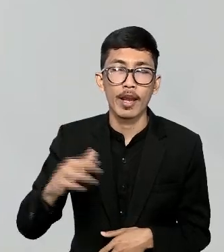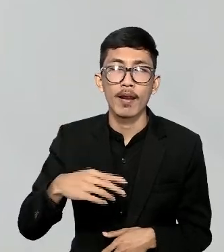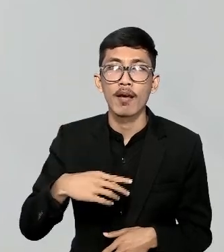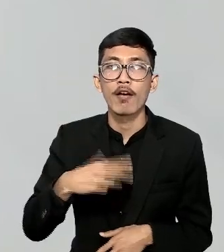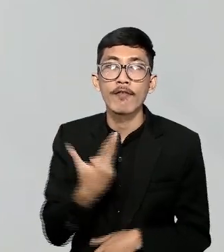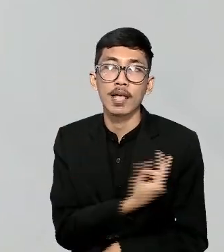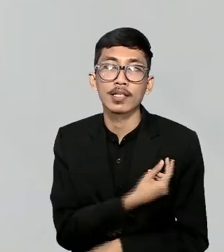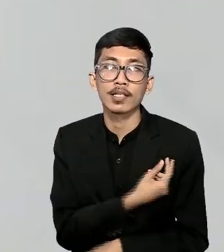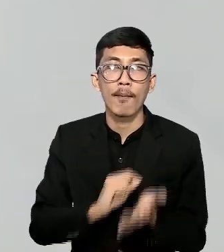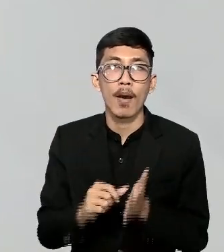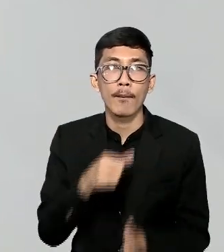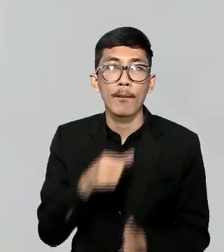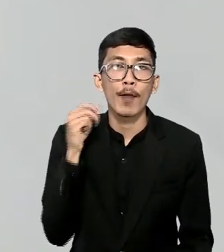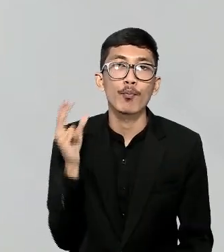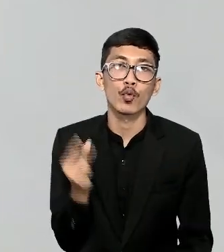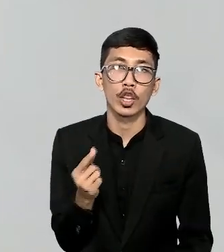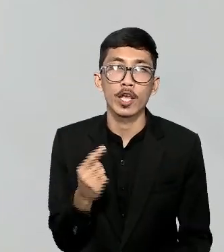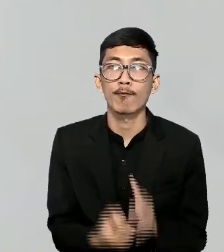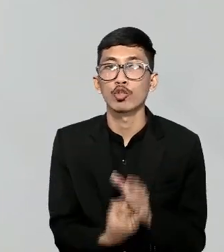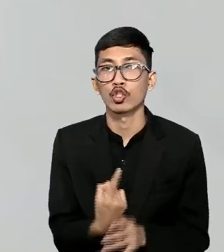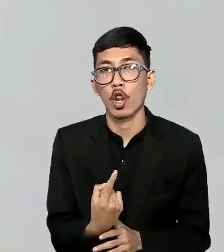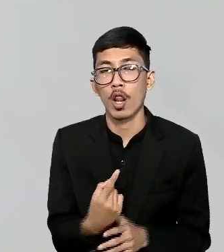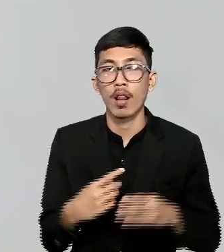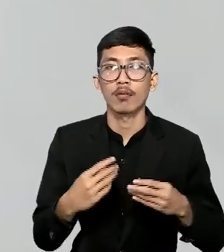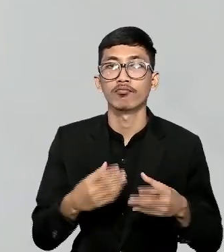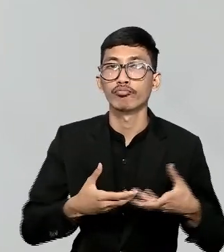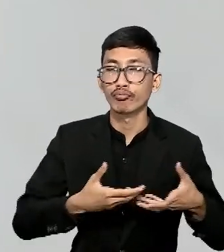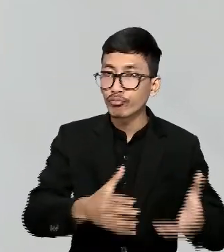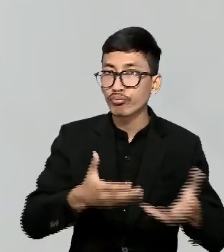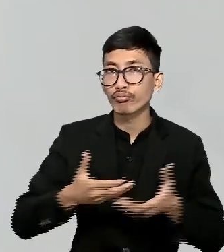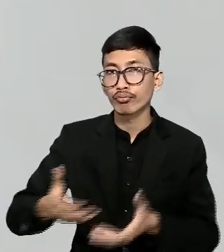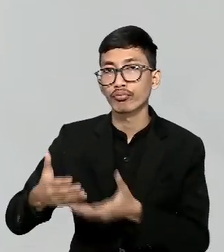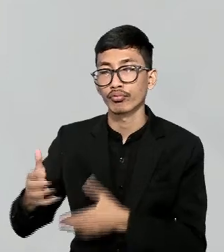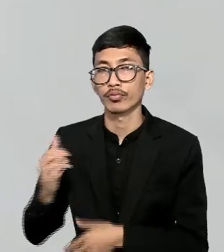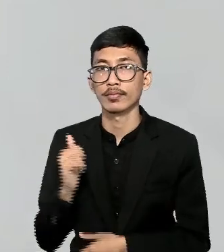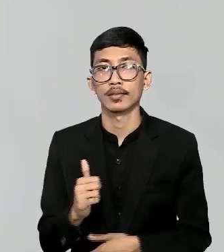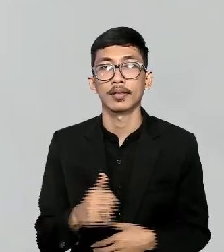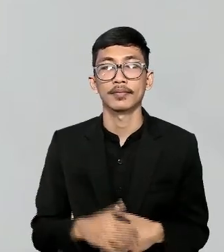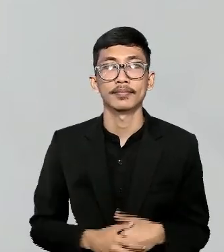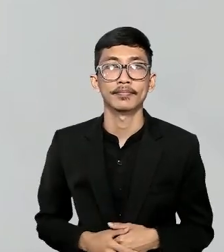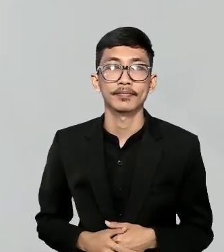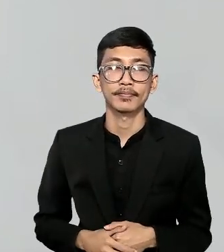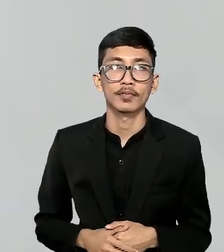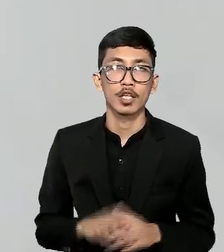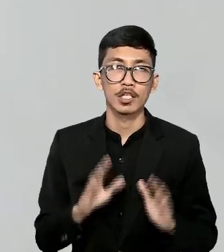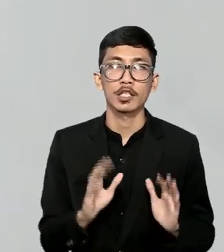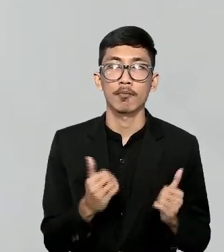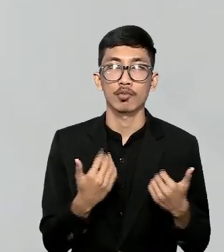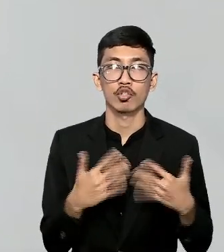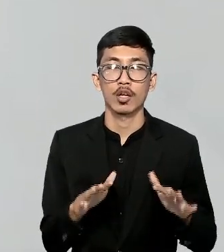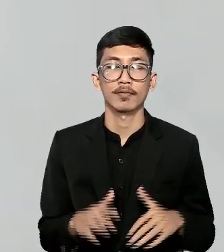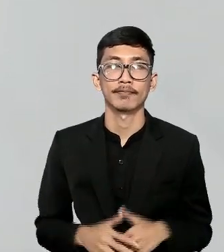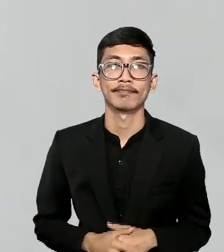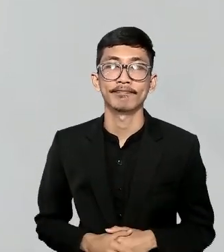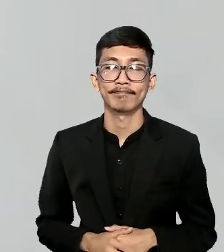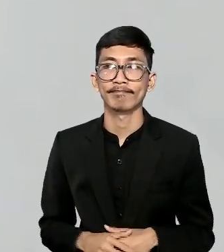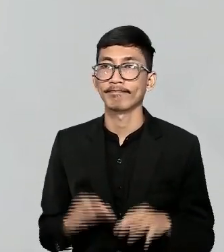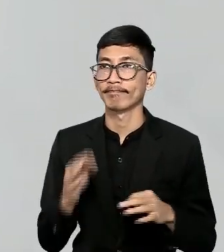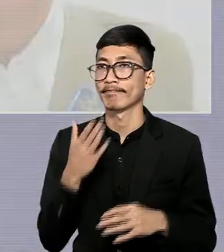terangnya semakin jelas yang kita ketahui dari Unair sekarang kan vaksinnya sudah kasih aku untuk dirilis track Oke